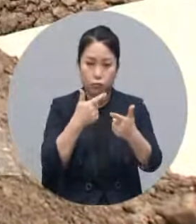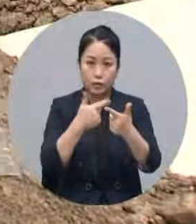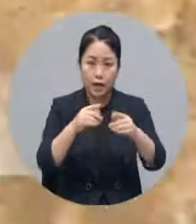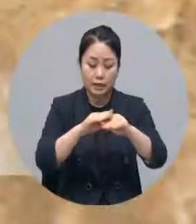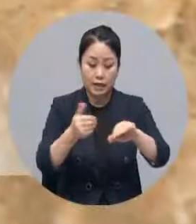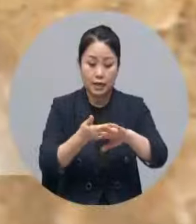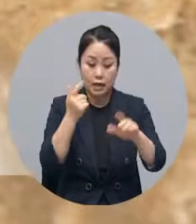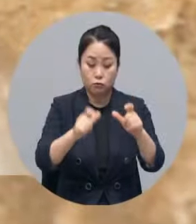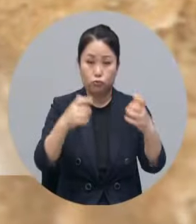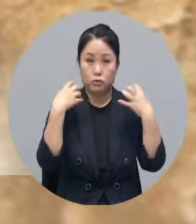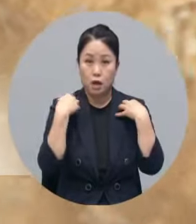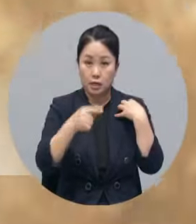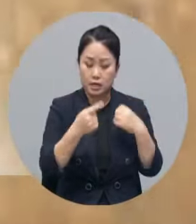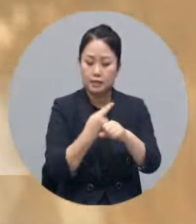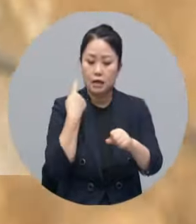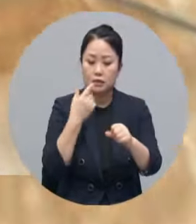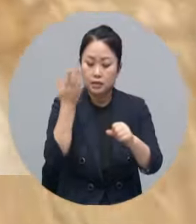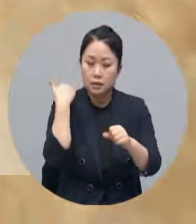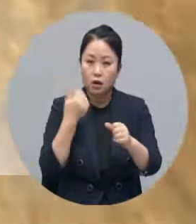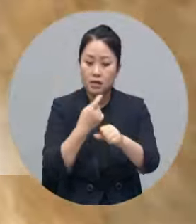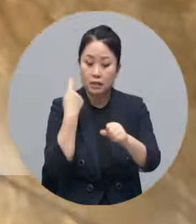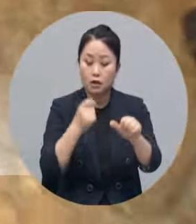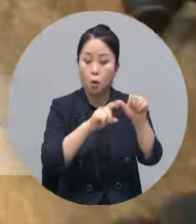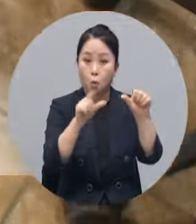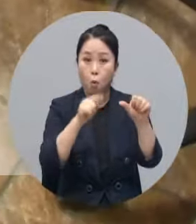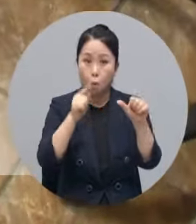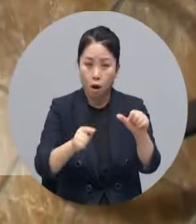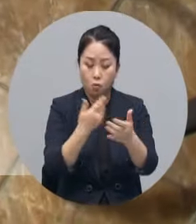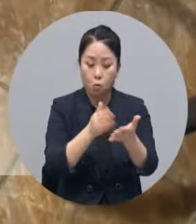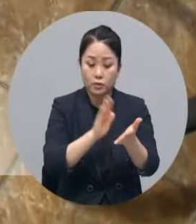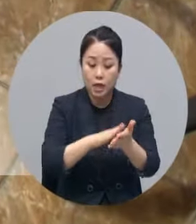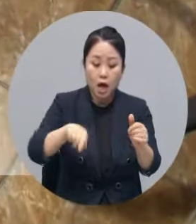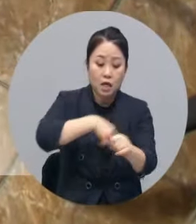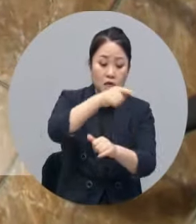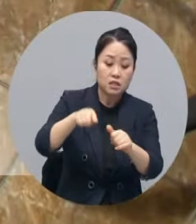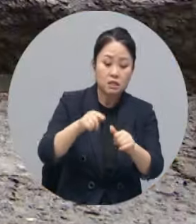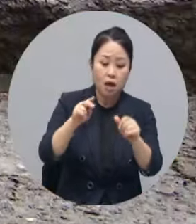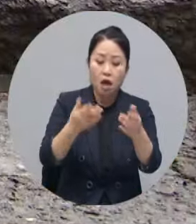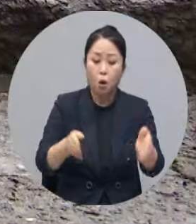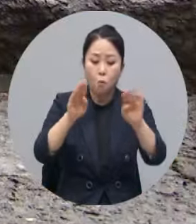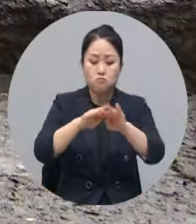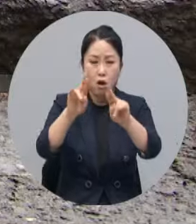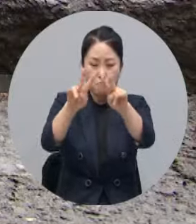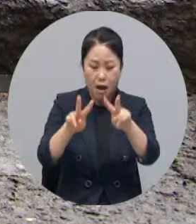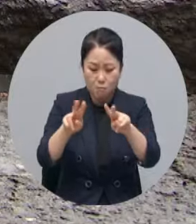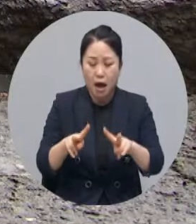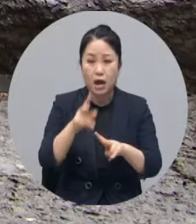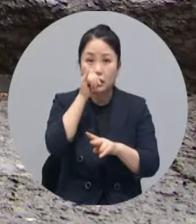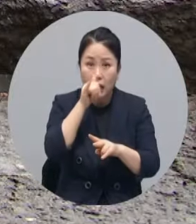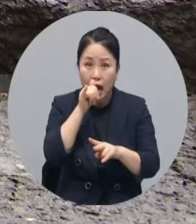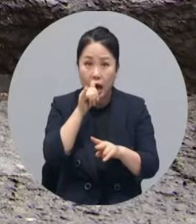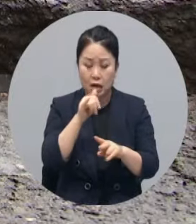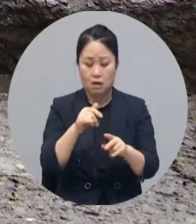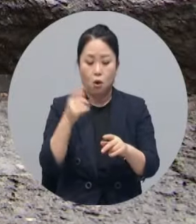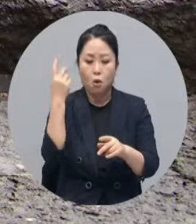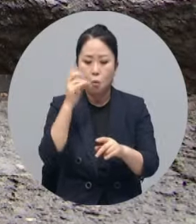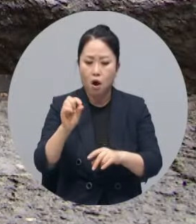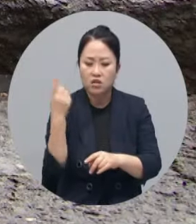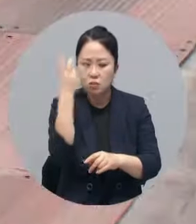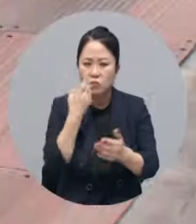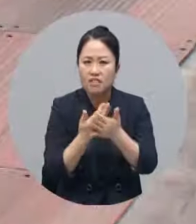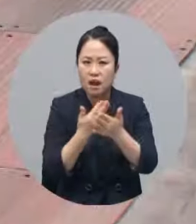이미 지난해 5월 공사 현장 인근 건물에 균열이 생기고 있다며 원인 조사와 대책 수립을 요청했지만 아직 답변도 받지 못한